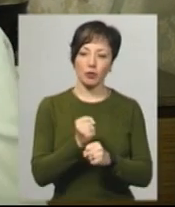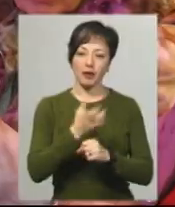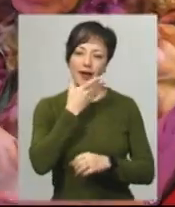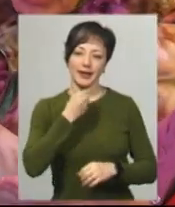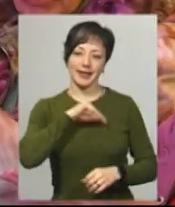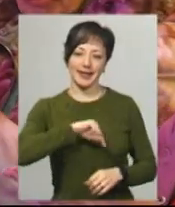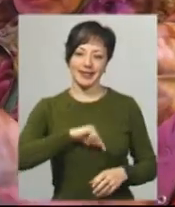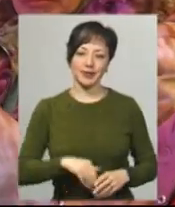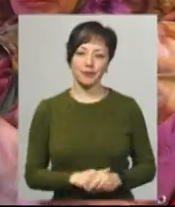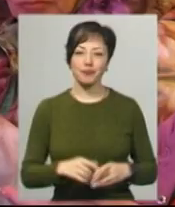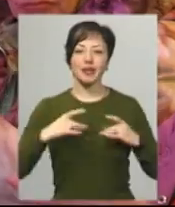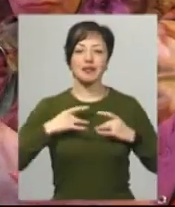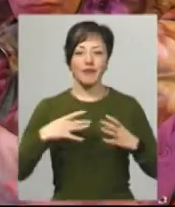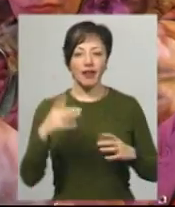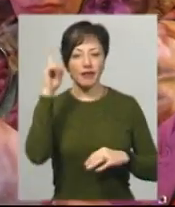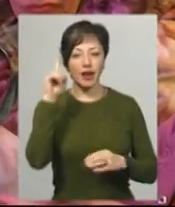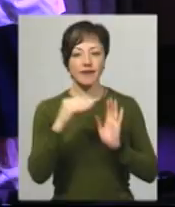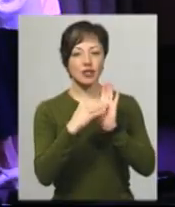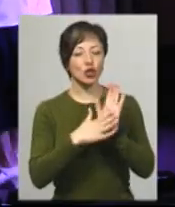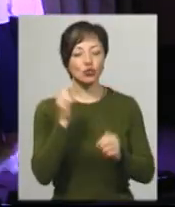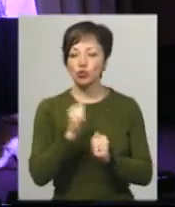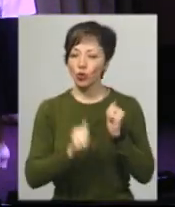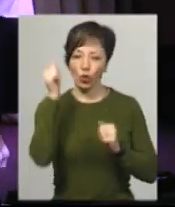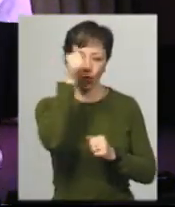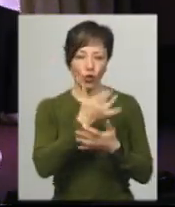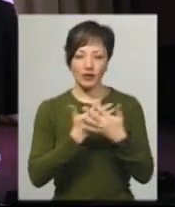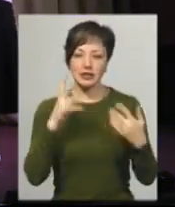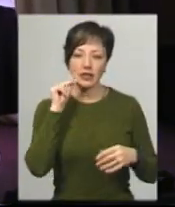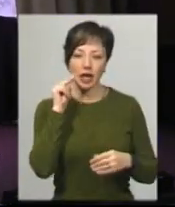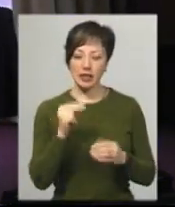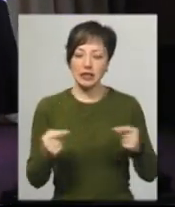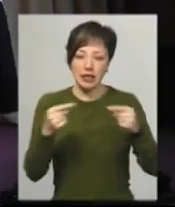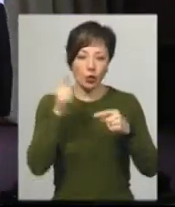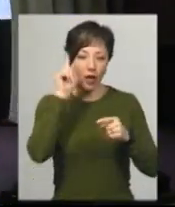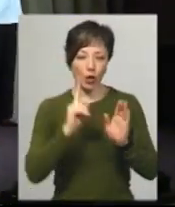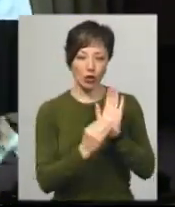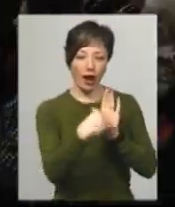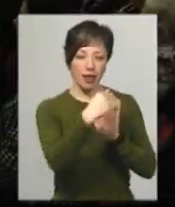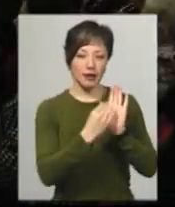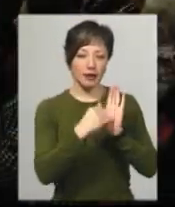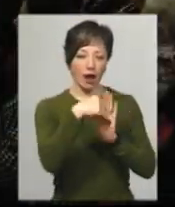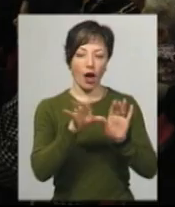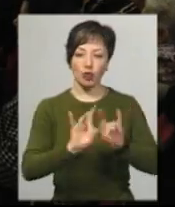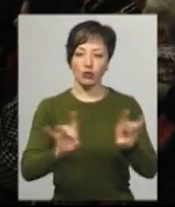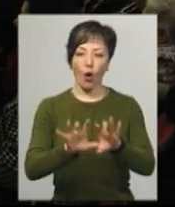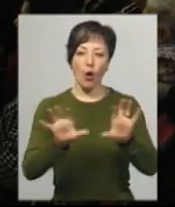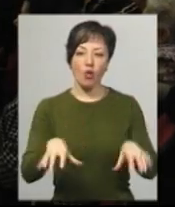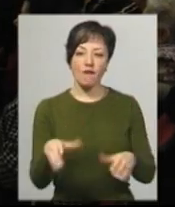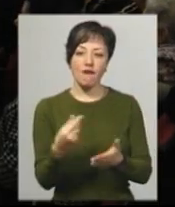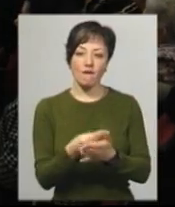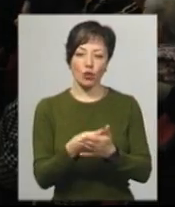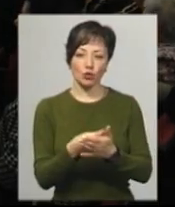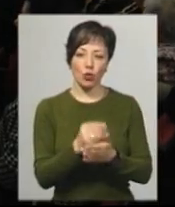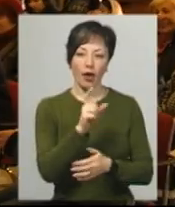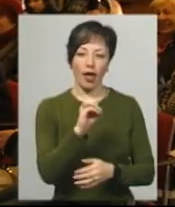гарний настрій. Свято Пурім євреї відзначають щороку у різні дати згідно юдейського календаря, розповідає голова обласного благодійного фонду Хеседбешт